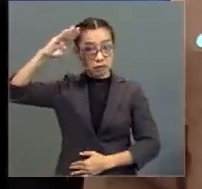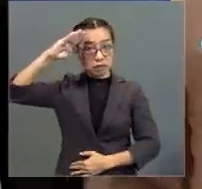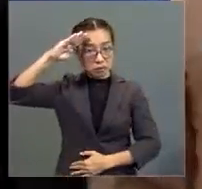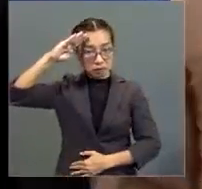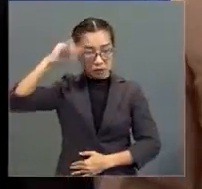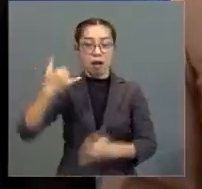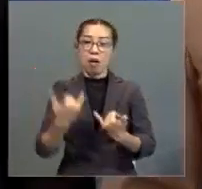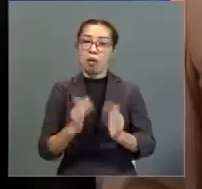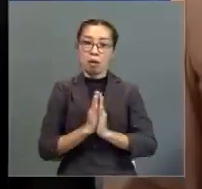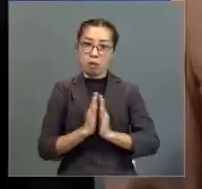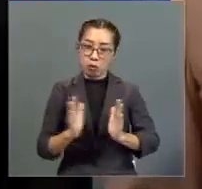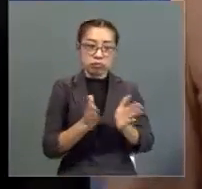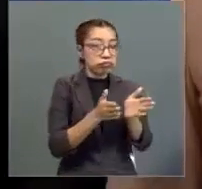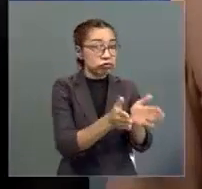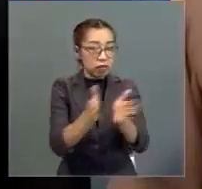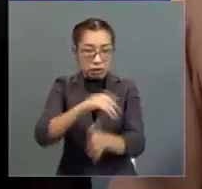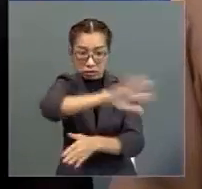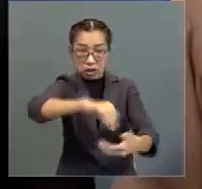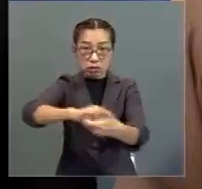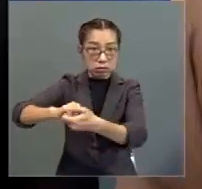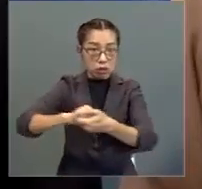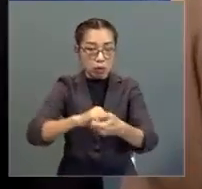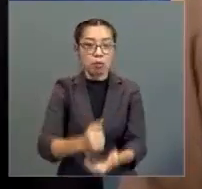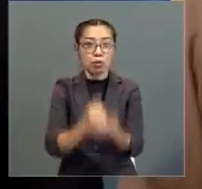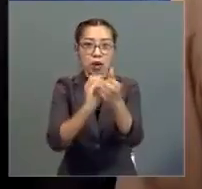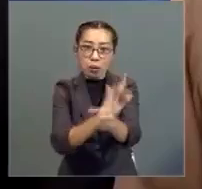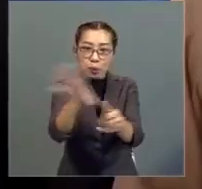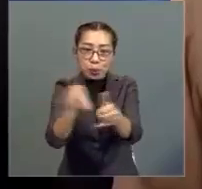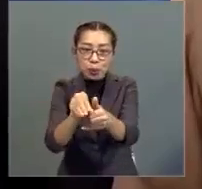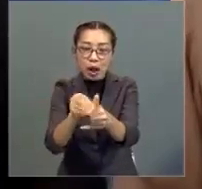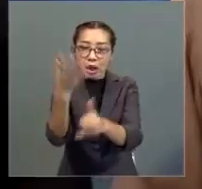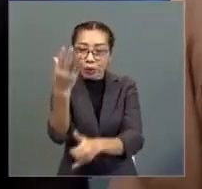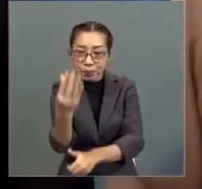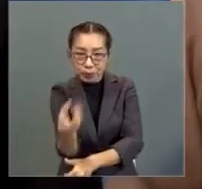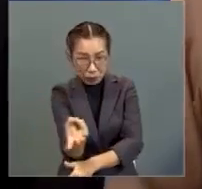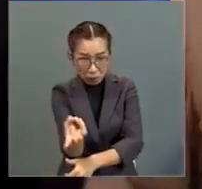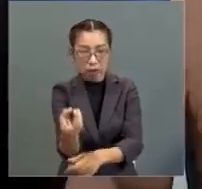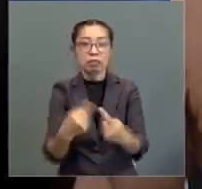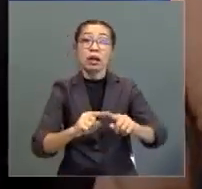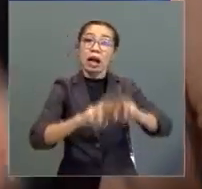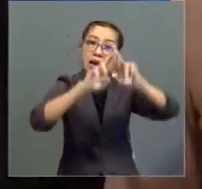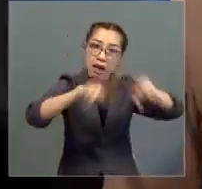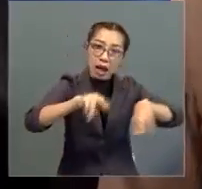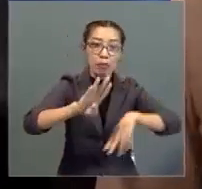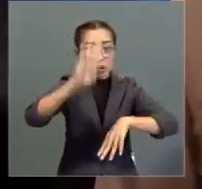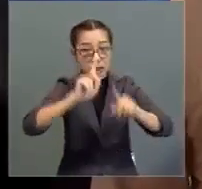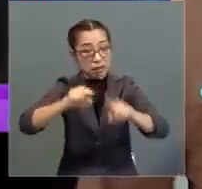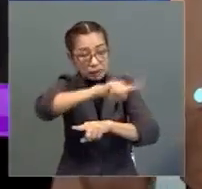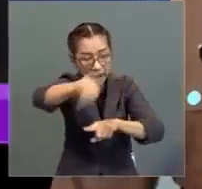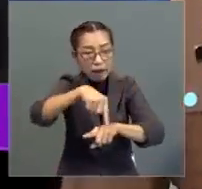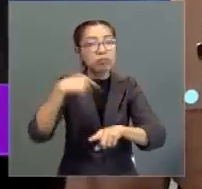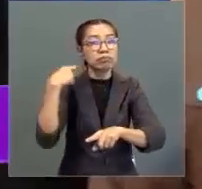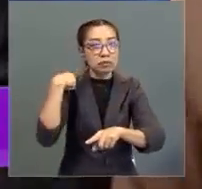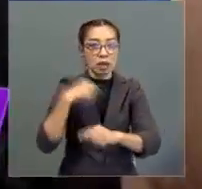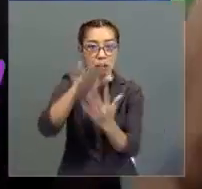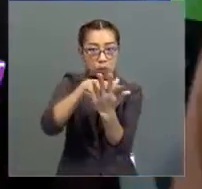มนตรีขอบคุณทุกภาคส่วนที่ร่วมมือกัน ลดผู้ติดเชื้อจนลดลงรวมถึงผู้ประกอบการที่ปฏิบัติตามมาตร